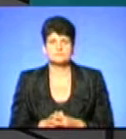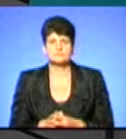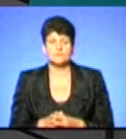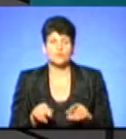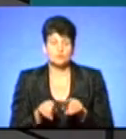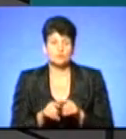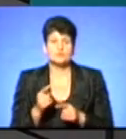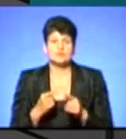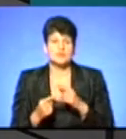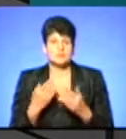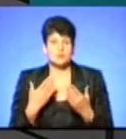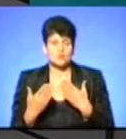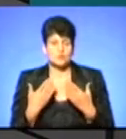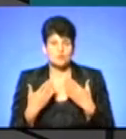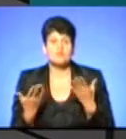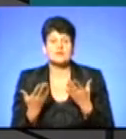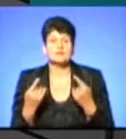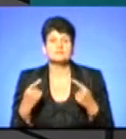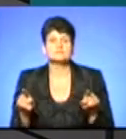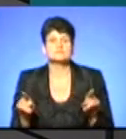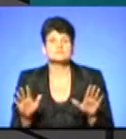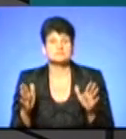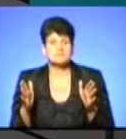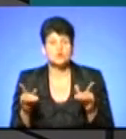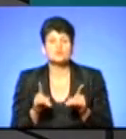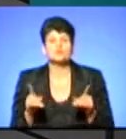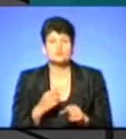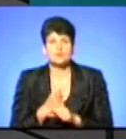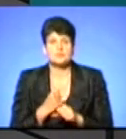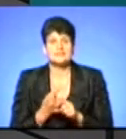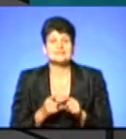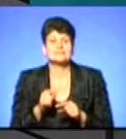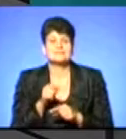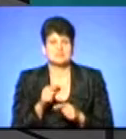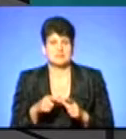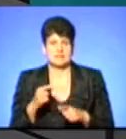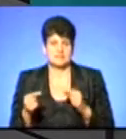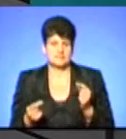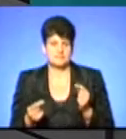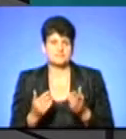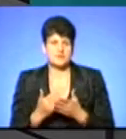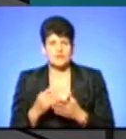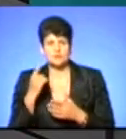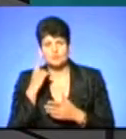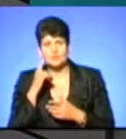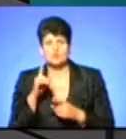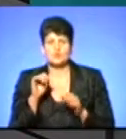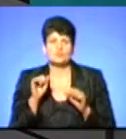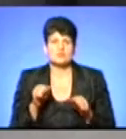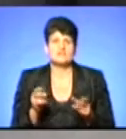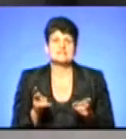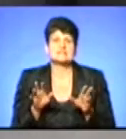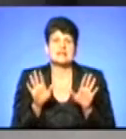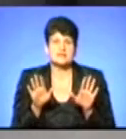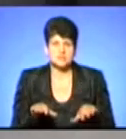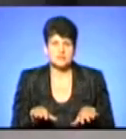Тож повертаємося до розмови, яка альтернатива? Тобто, що робити з цим листям? Є думки екологів, що, можливо, просто